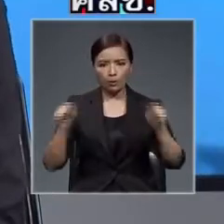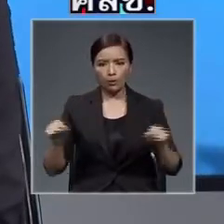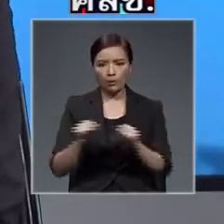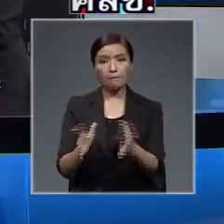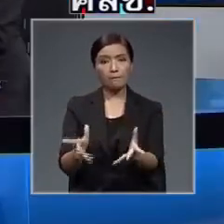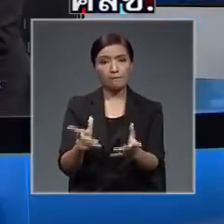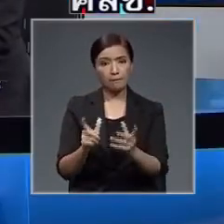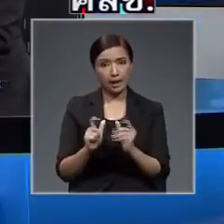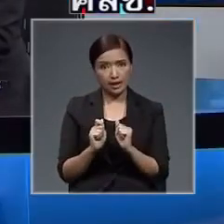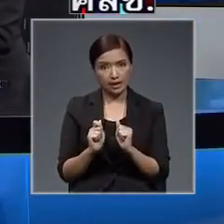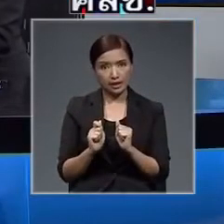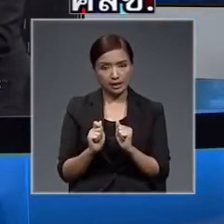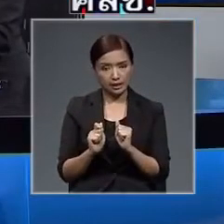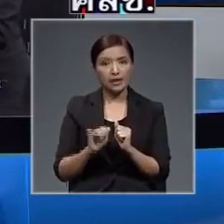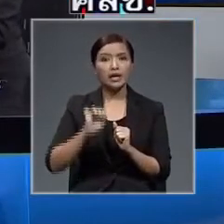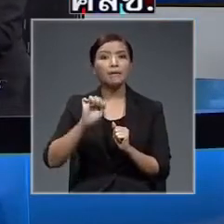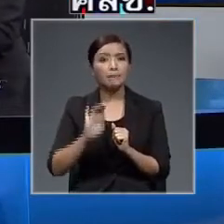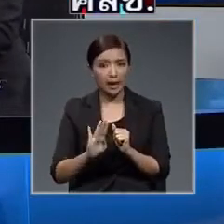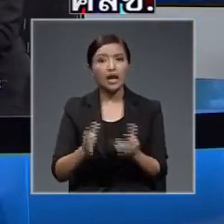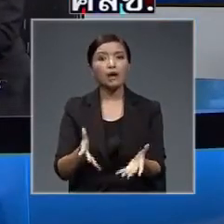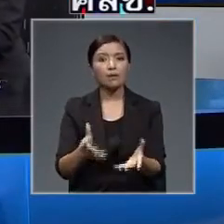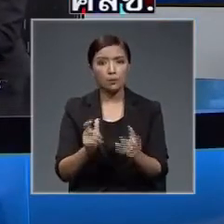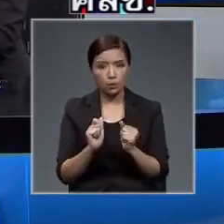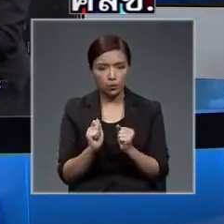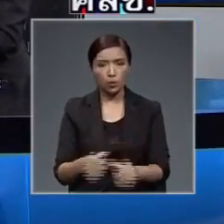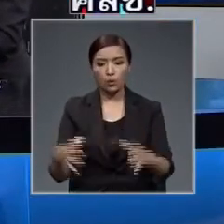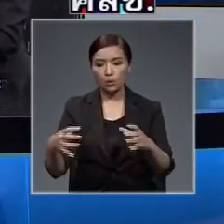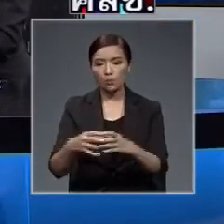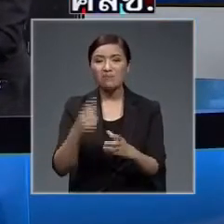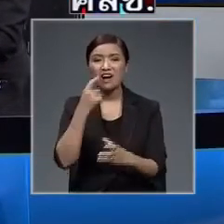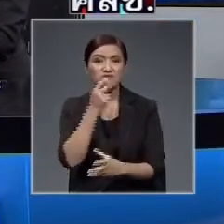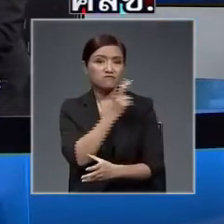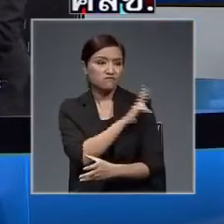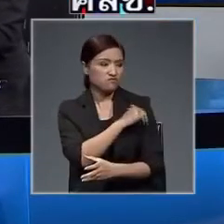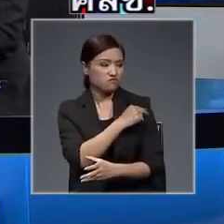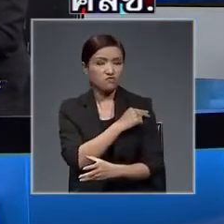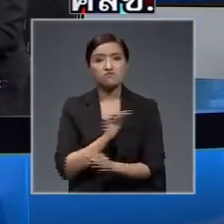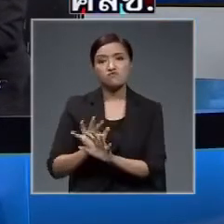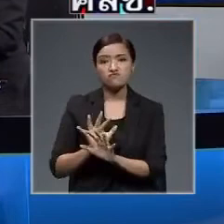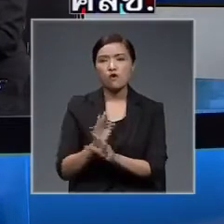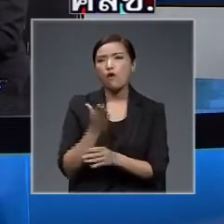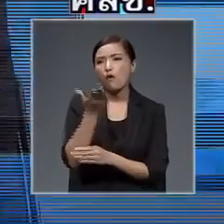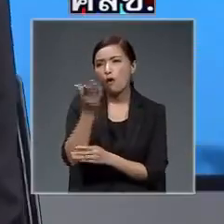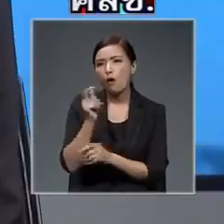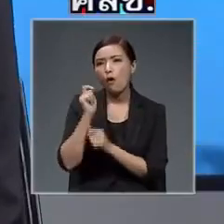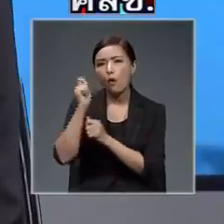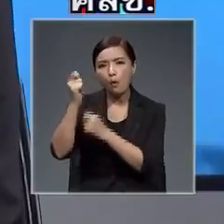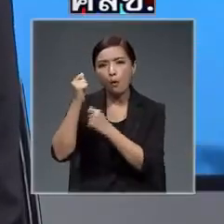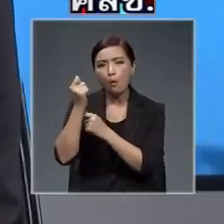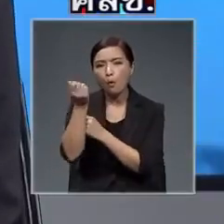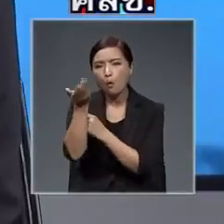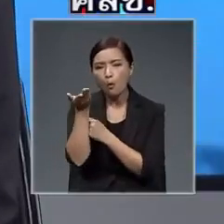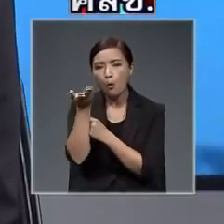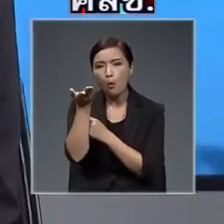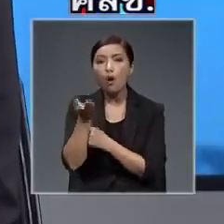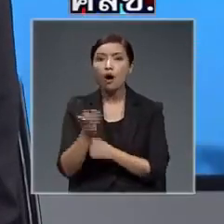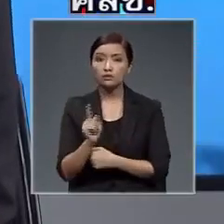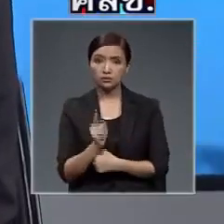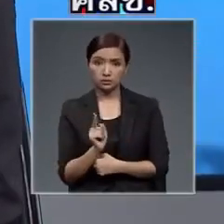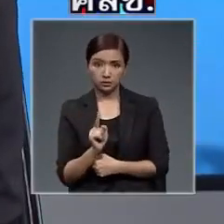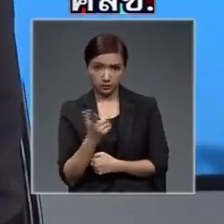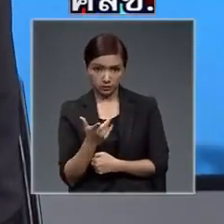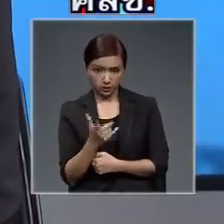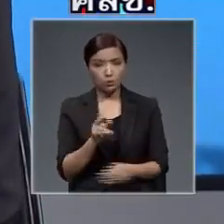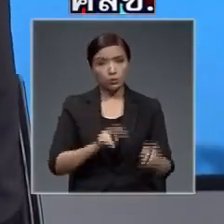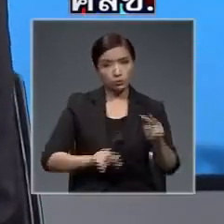ข้าหรือการครอบครองเนี่ยในกลุ่มของทันตแพทย์ที่ออกมาเรียกร้องเนี่ยคุณหมอฟันทั้งหลายเนี่ยท่านก็บอกว่าจริงๆแล้วมันก็อยู่ในการดูแลก